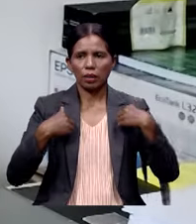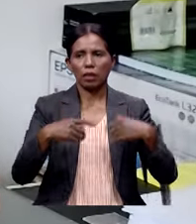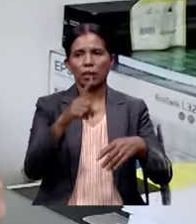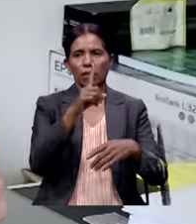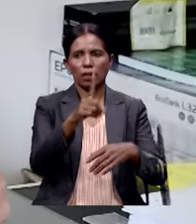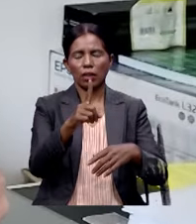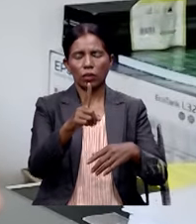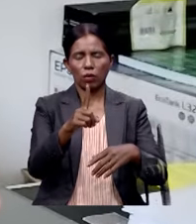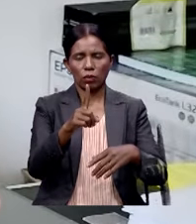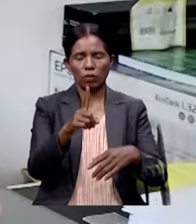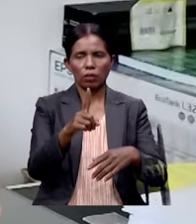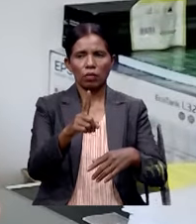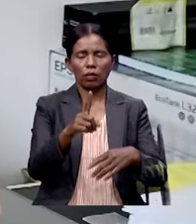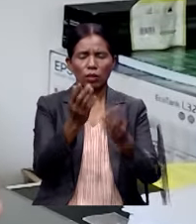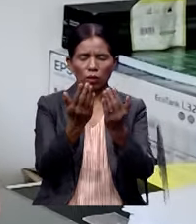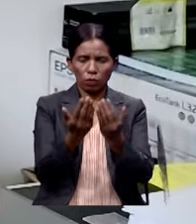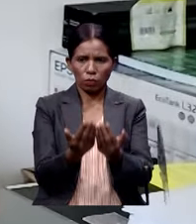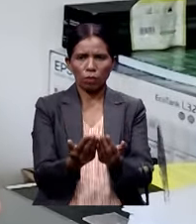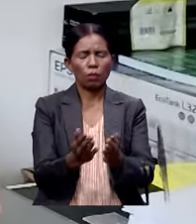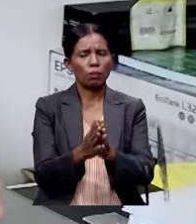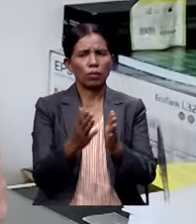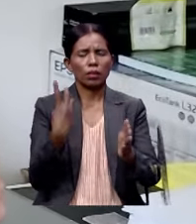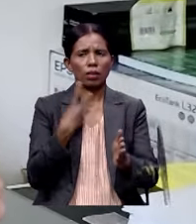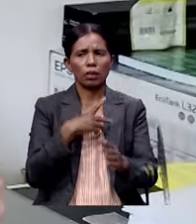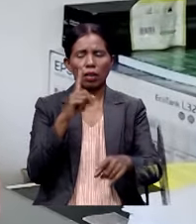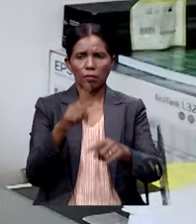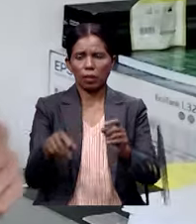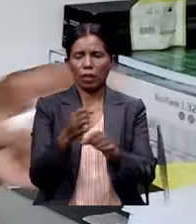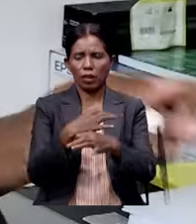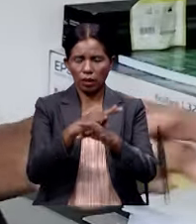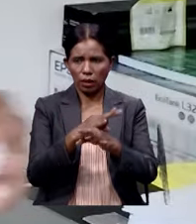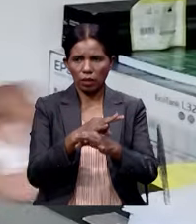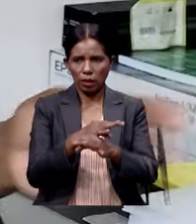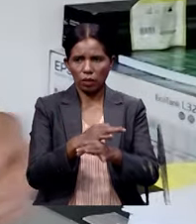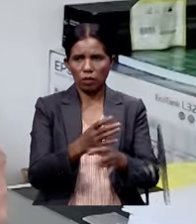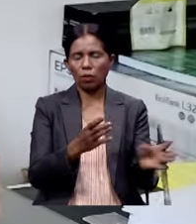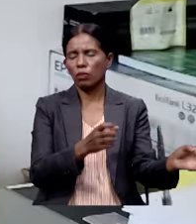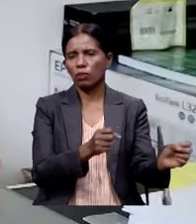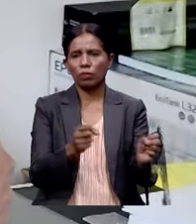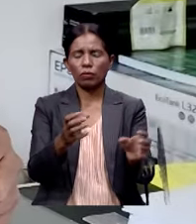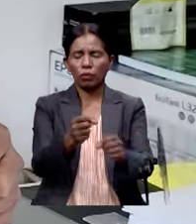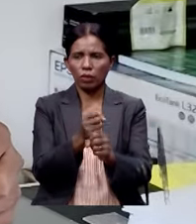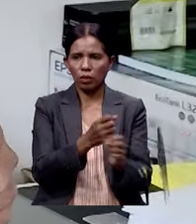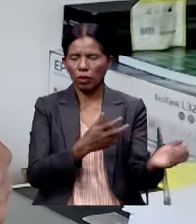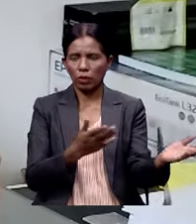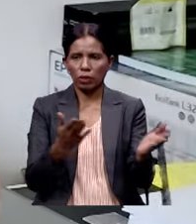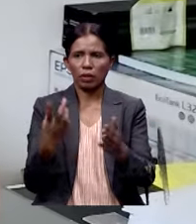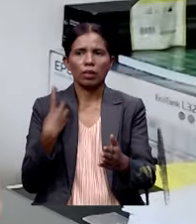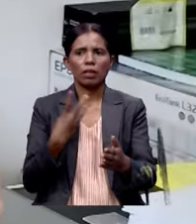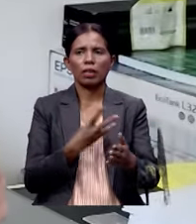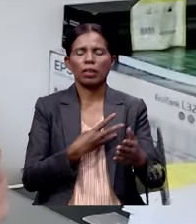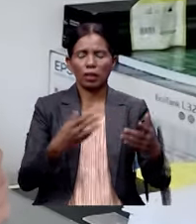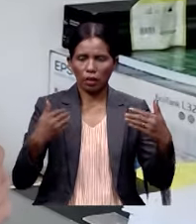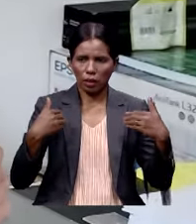satu ton resin, ninia tora, ne be ita labele koti tiring ba tiring mai. Durantine ita iha